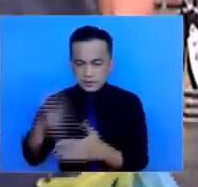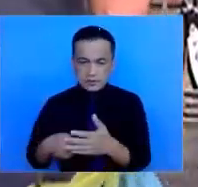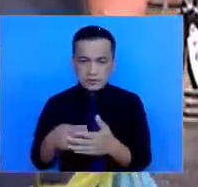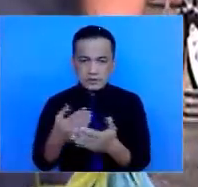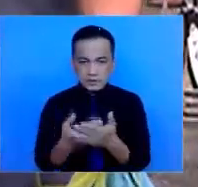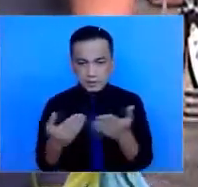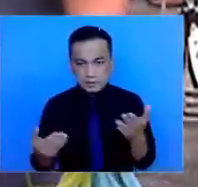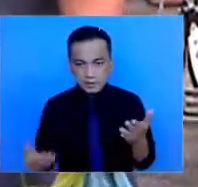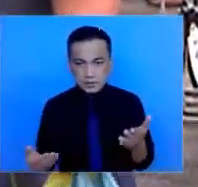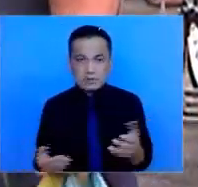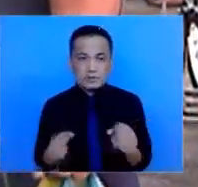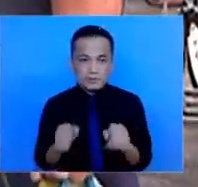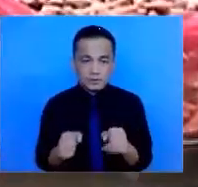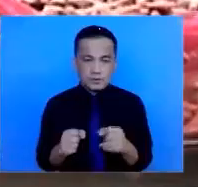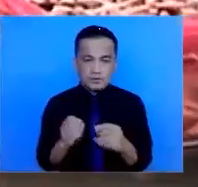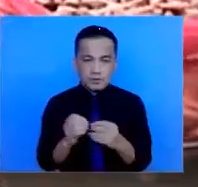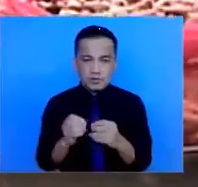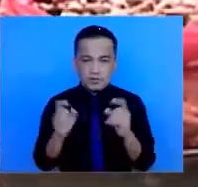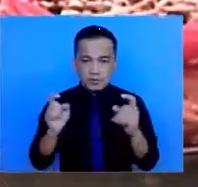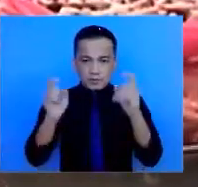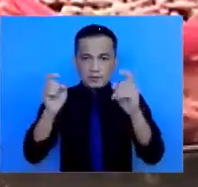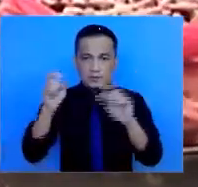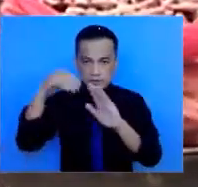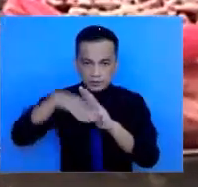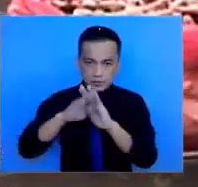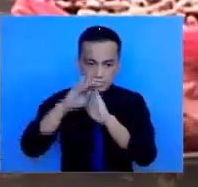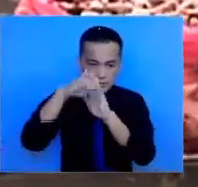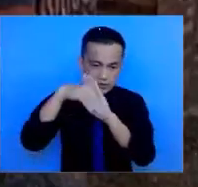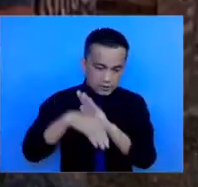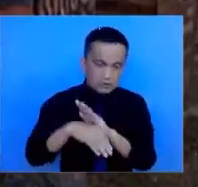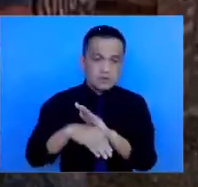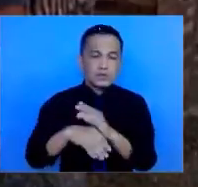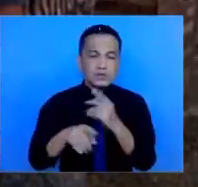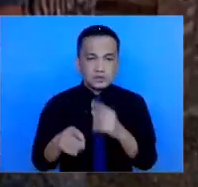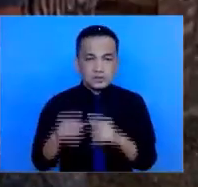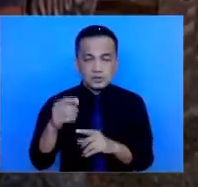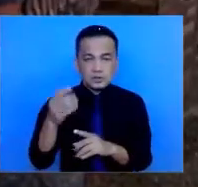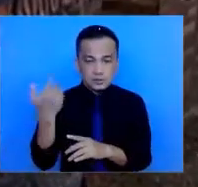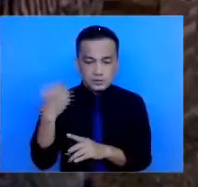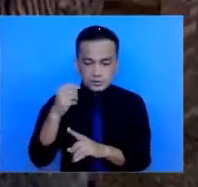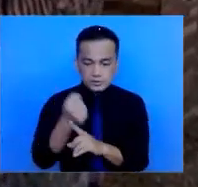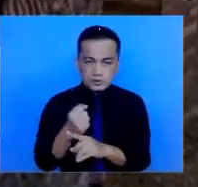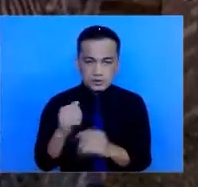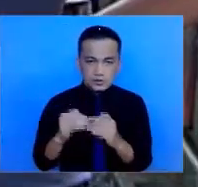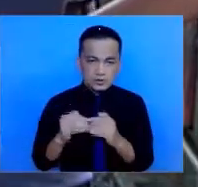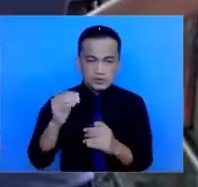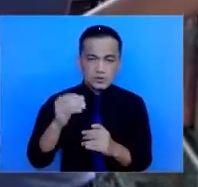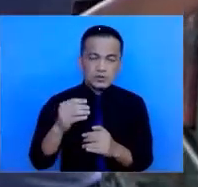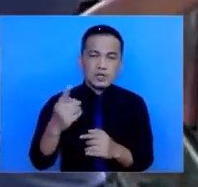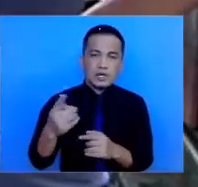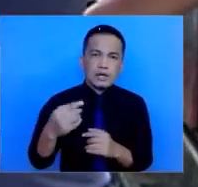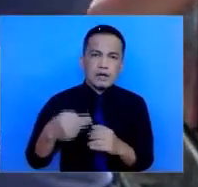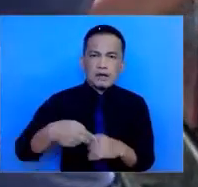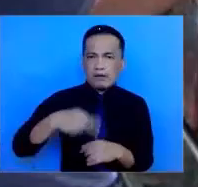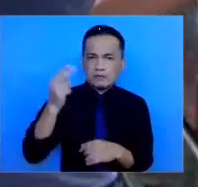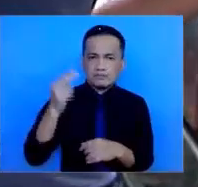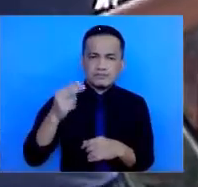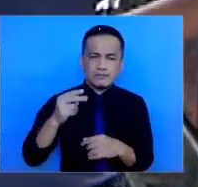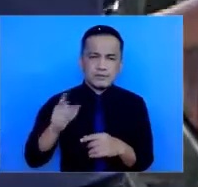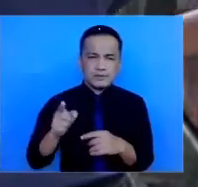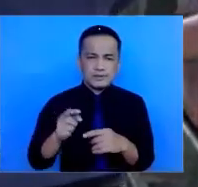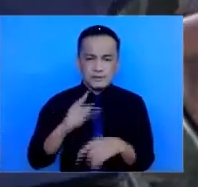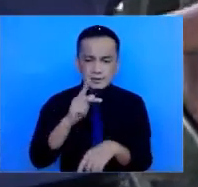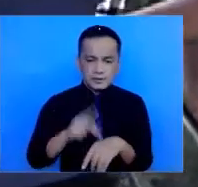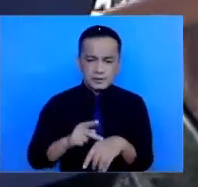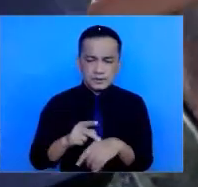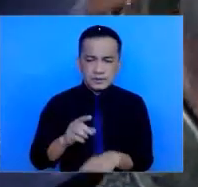pwedeng lalong magpabilis sa inflation. Itong Setyembre lang, tumungtong sa 4-year high ang inflation ng Pilipinas matapos umabot sa